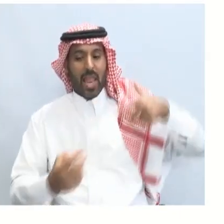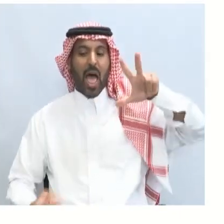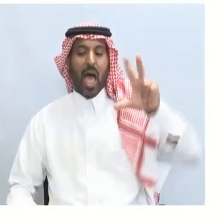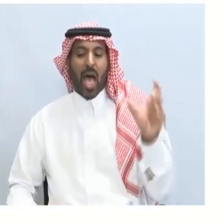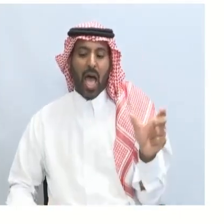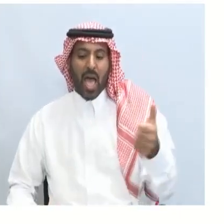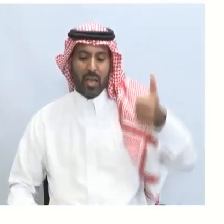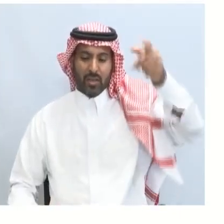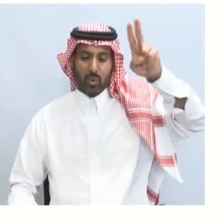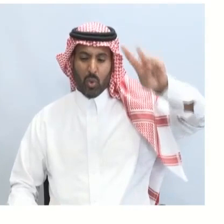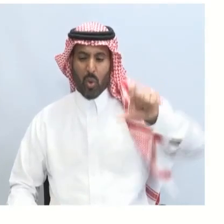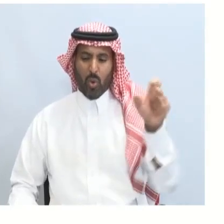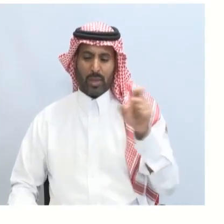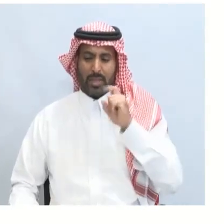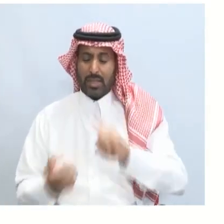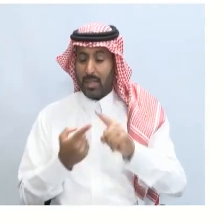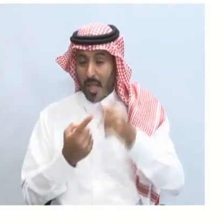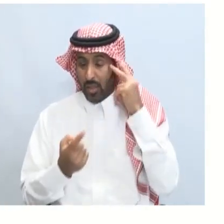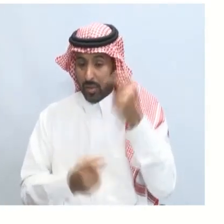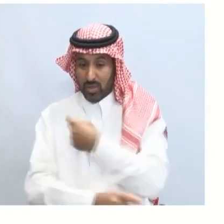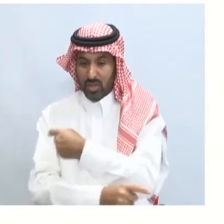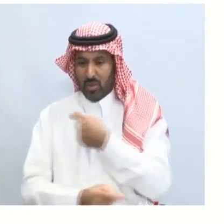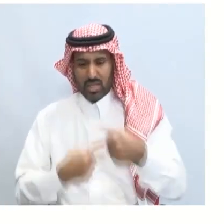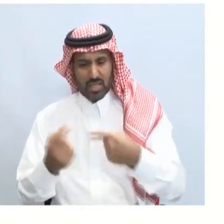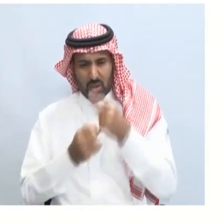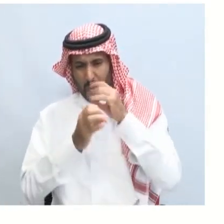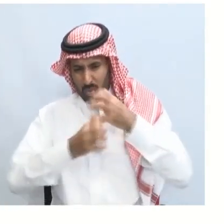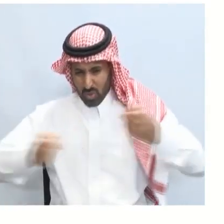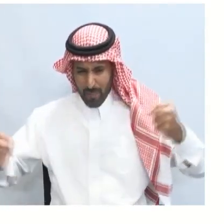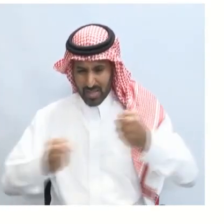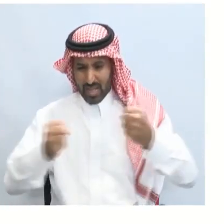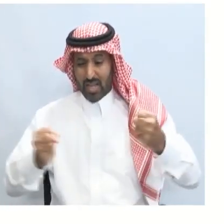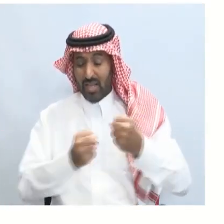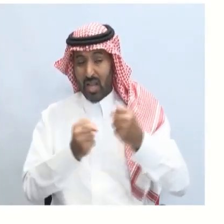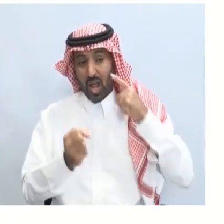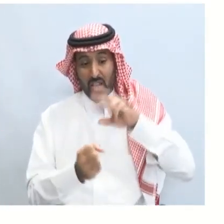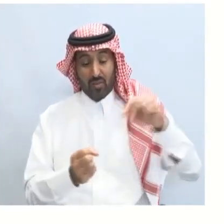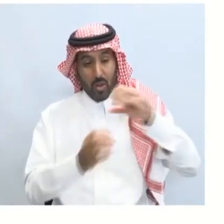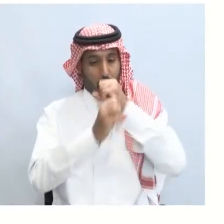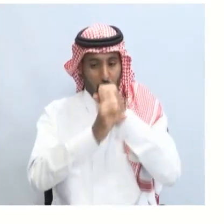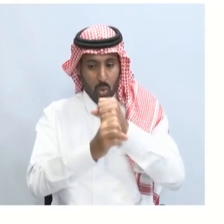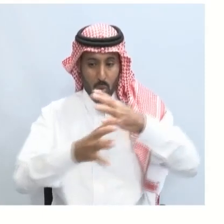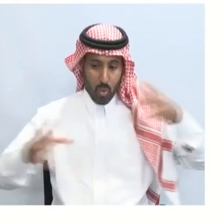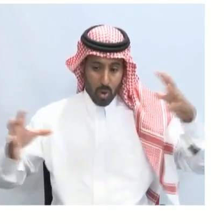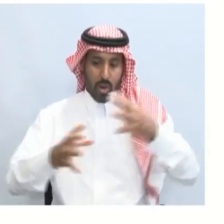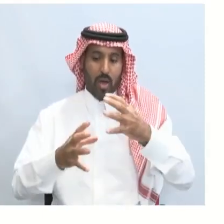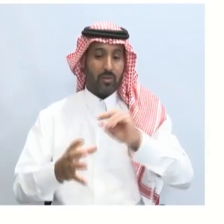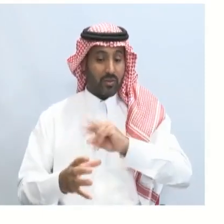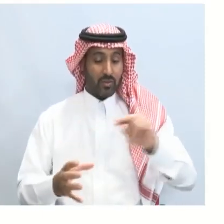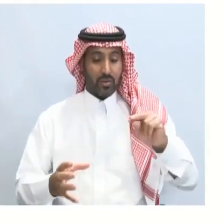وتساءلنا من خلال التجربه الاستهلاليه هل يتمدد الكون كتم البالون